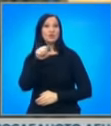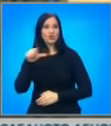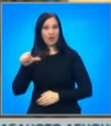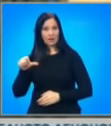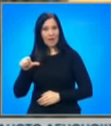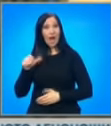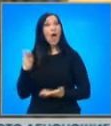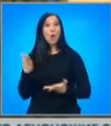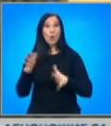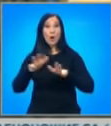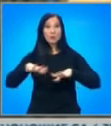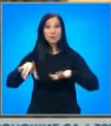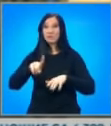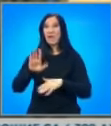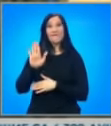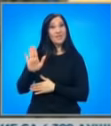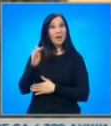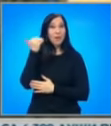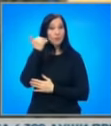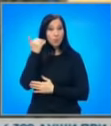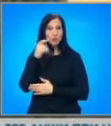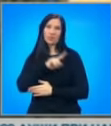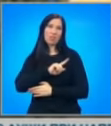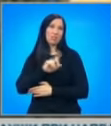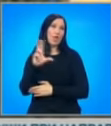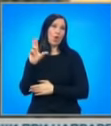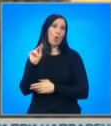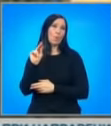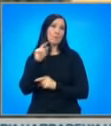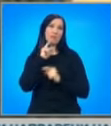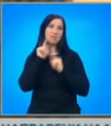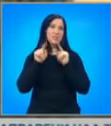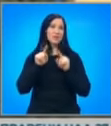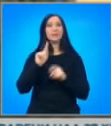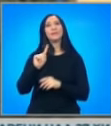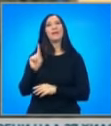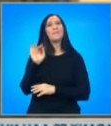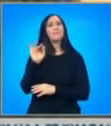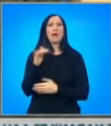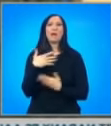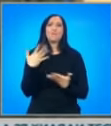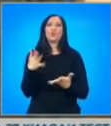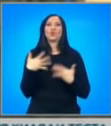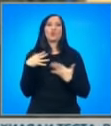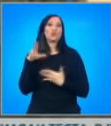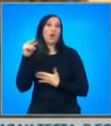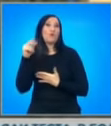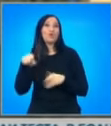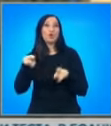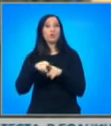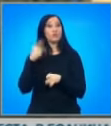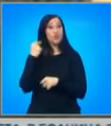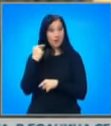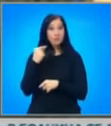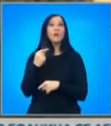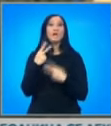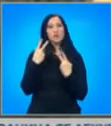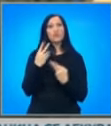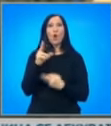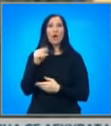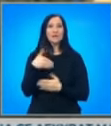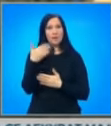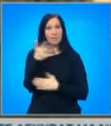когато ситуацията не е в тяхна полза да не коментират. Не бяха толкова словоохотливи, примерно, колкото вчера. Ето какво казаха